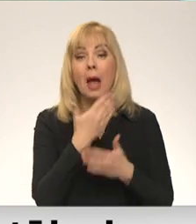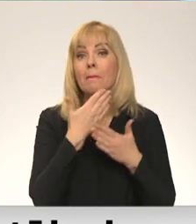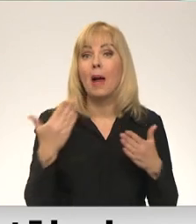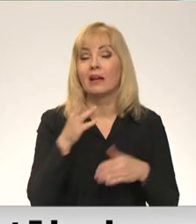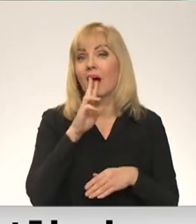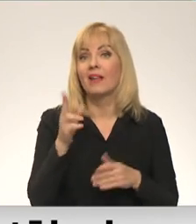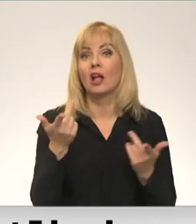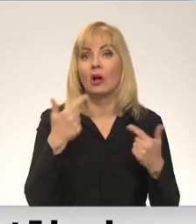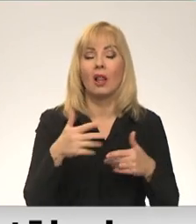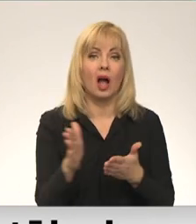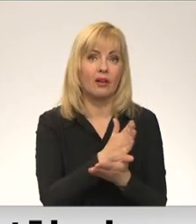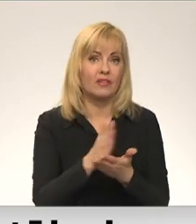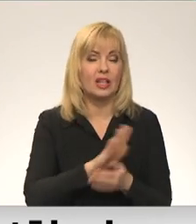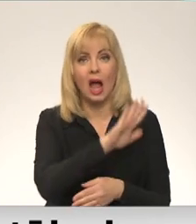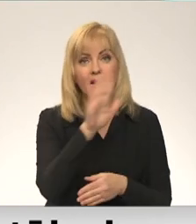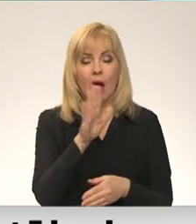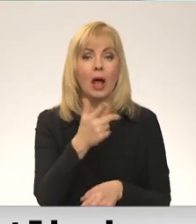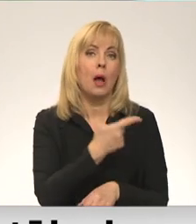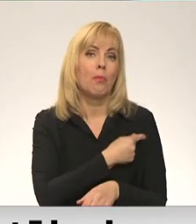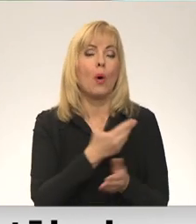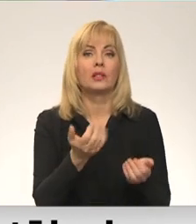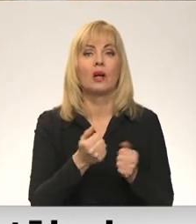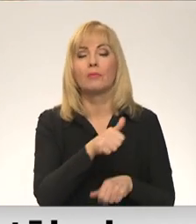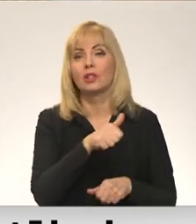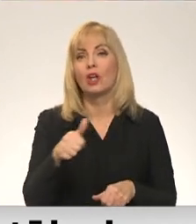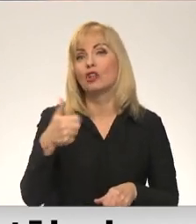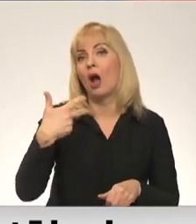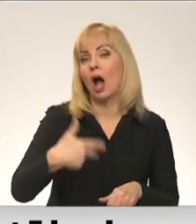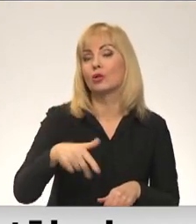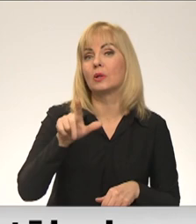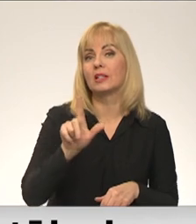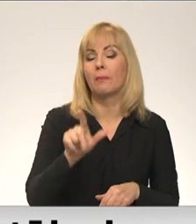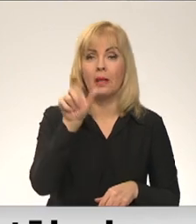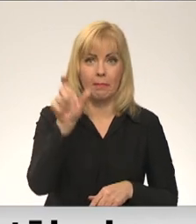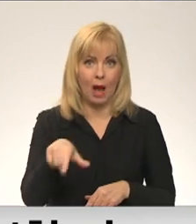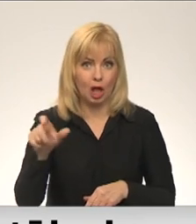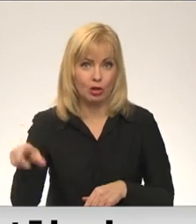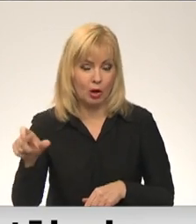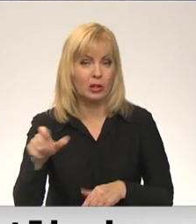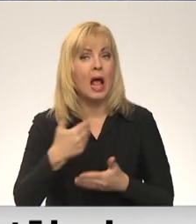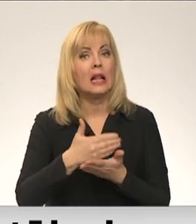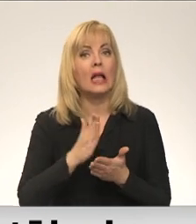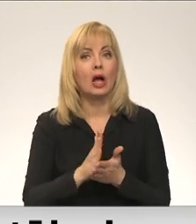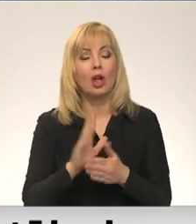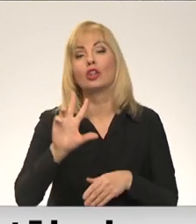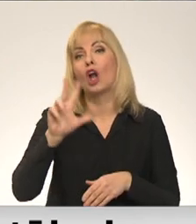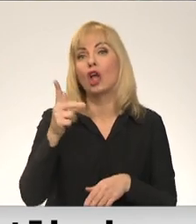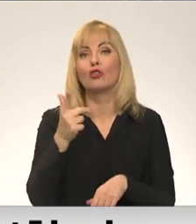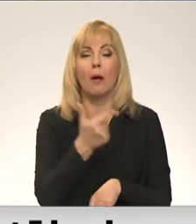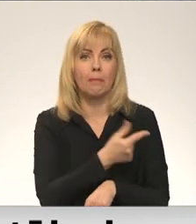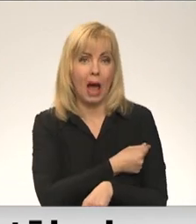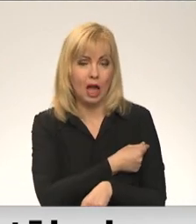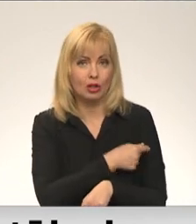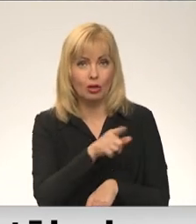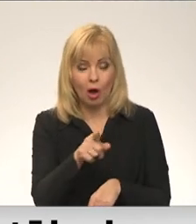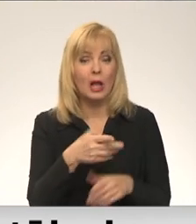Pēdējās nedēļas laikā vidēji dienā poti saņēmušas 687 personas, vairums tieši balstu vakcīnu. Pērn